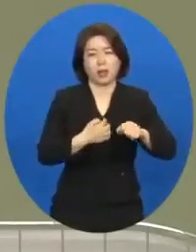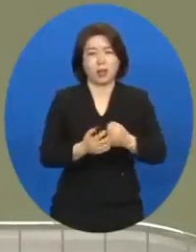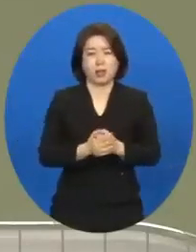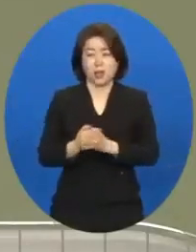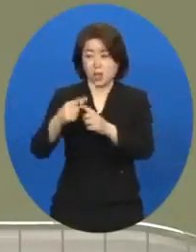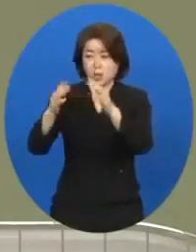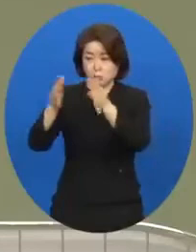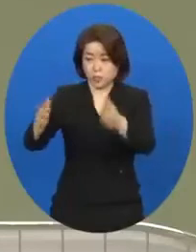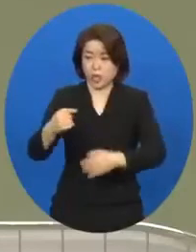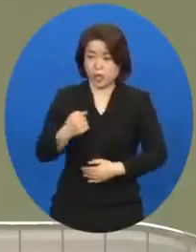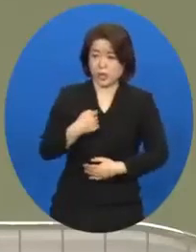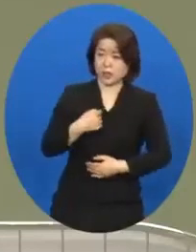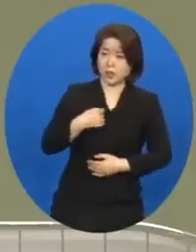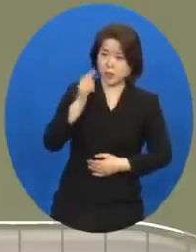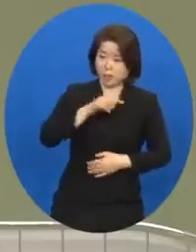내가 마귀였구나.